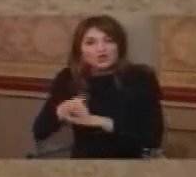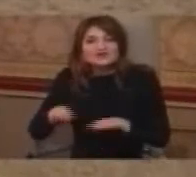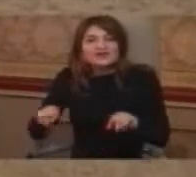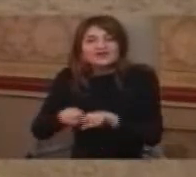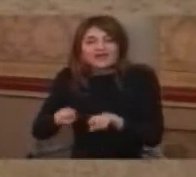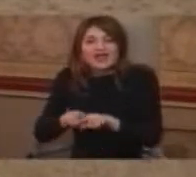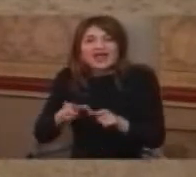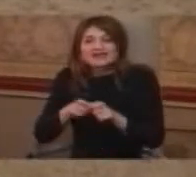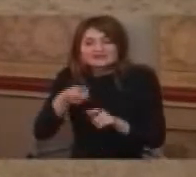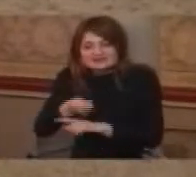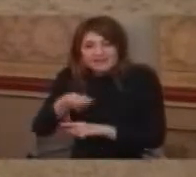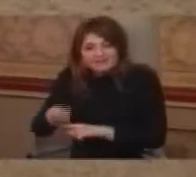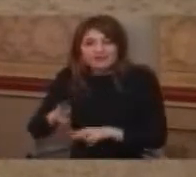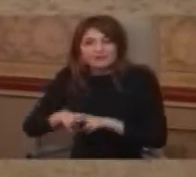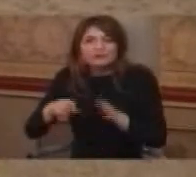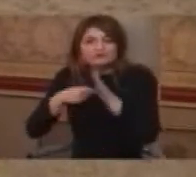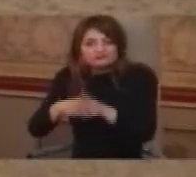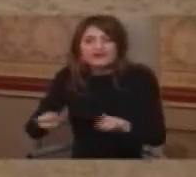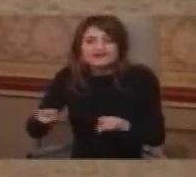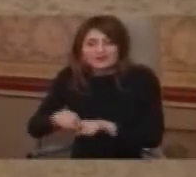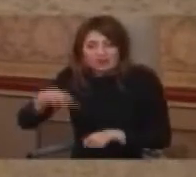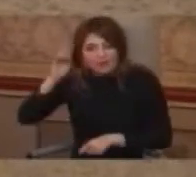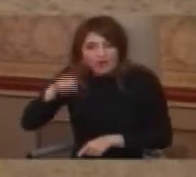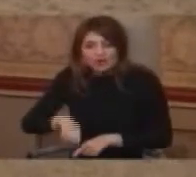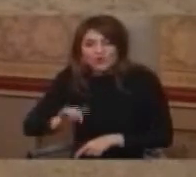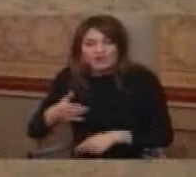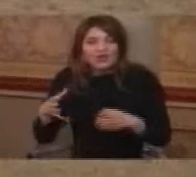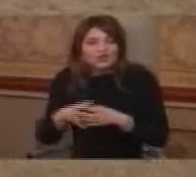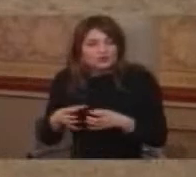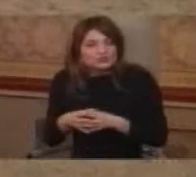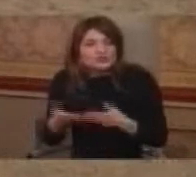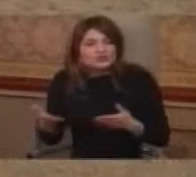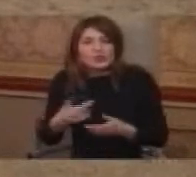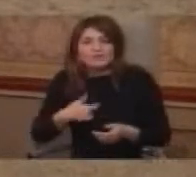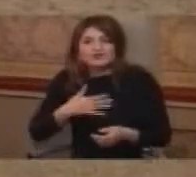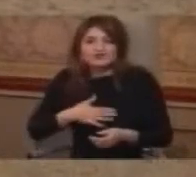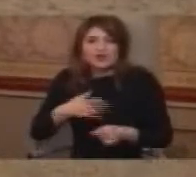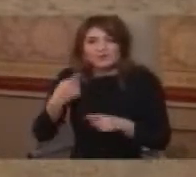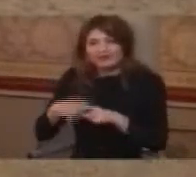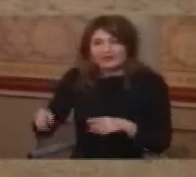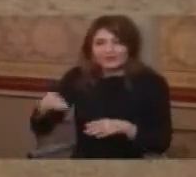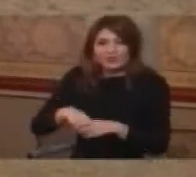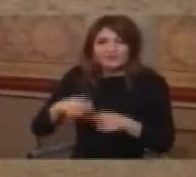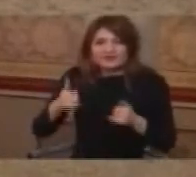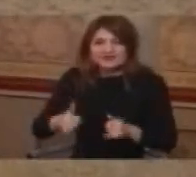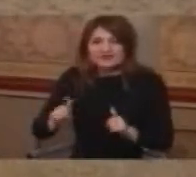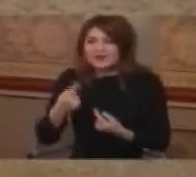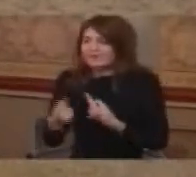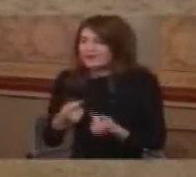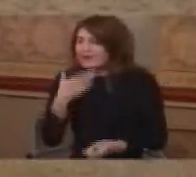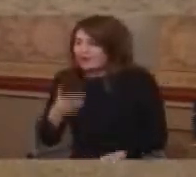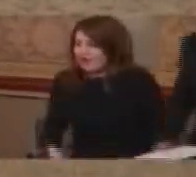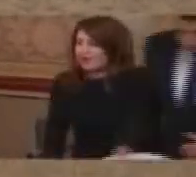stipendije demonstrirati i jednake mogućnosti. To je društvo kojeg dio želimo biti. Prema tome, sad je prilika. Hvala vam lijepo.